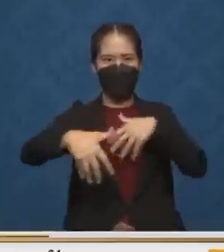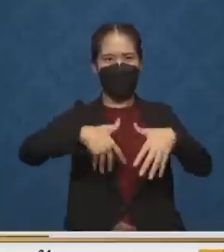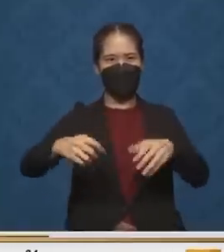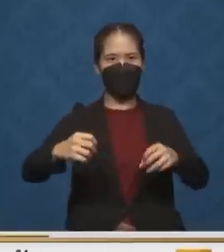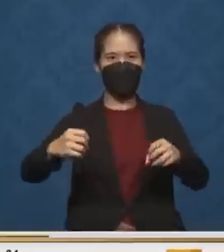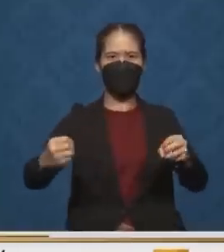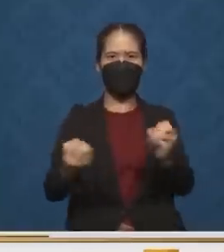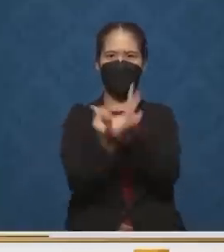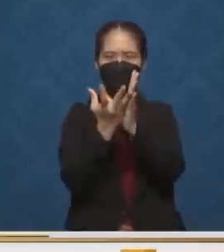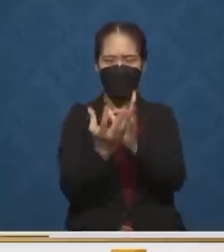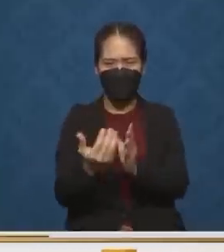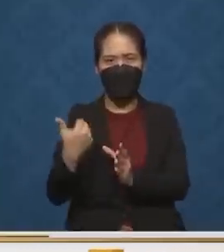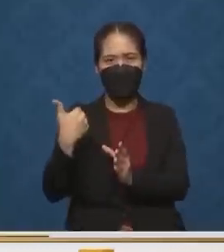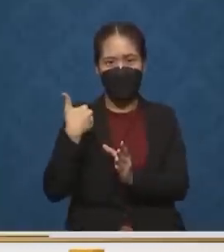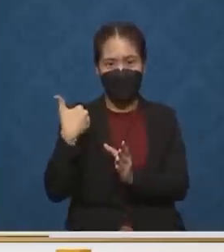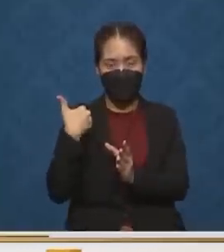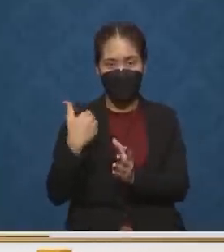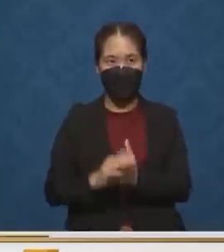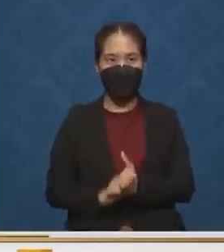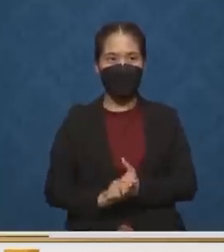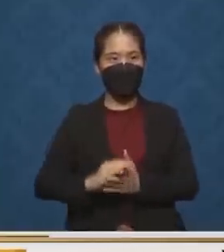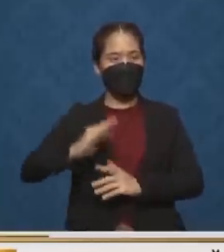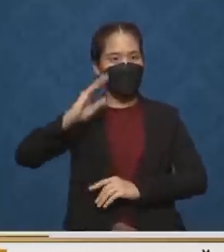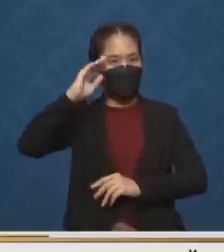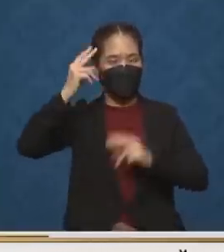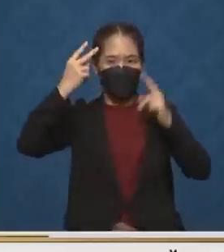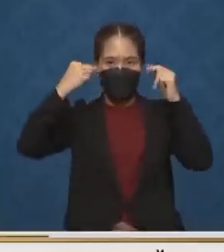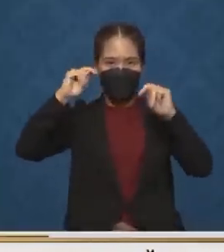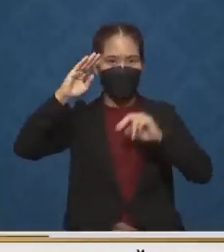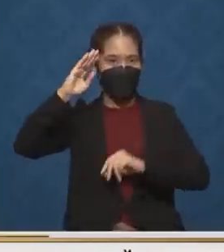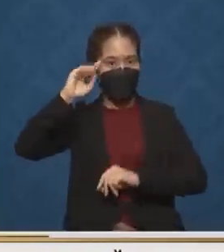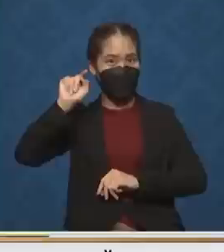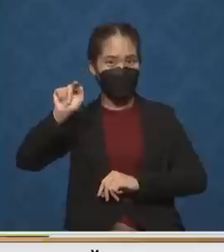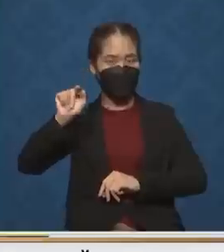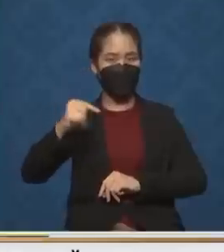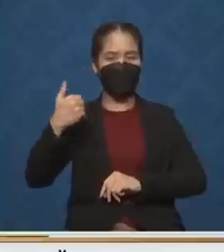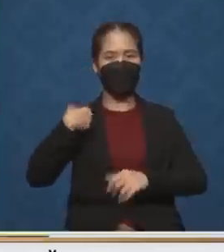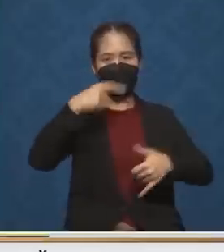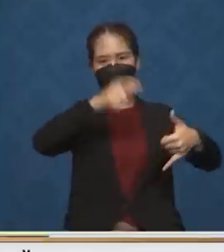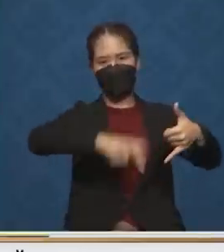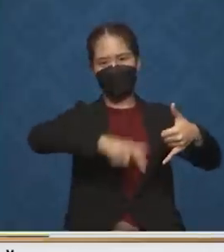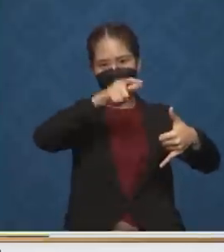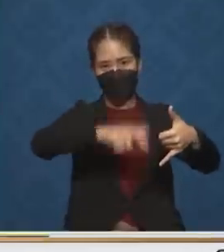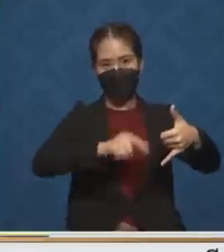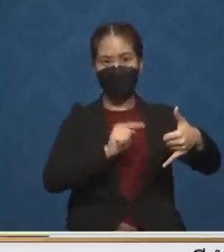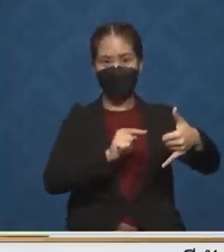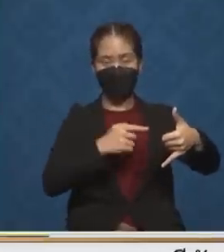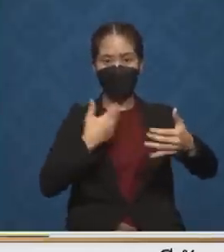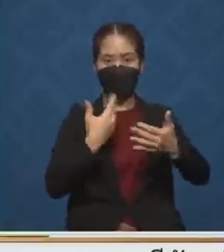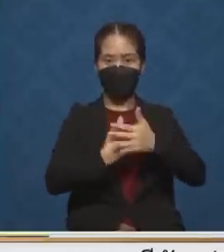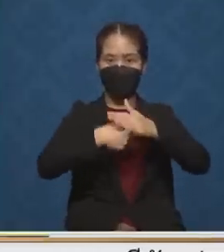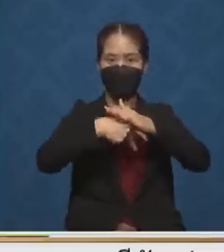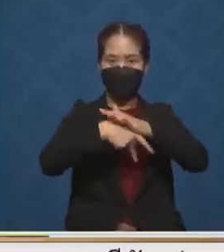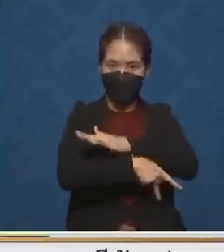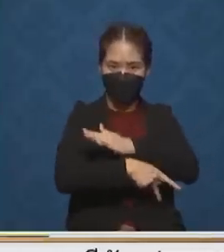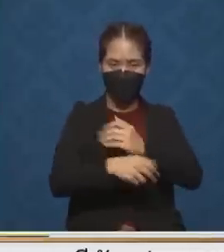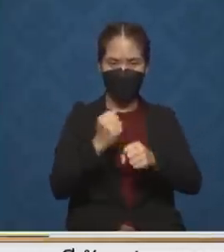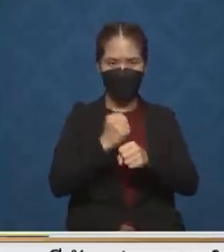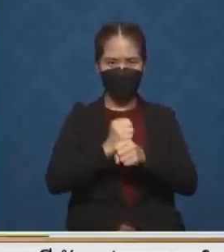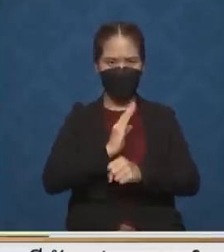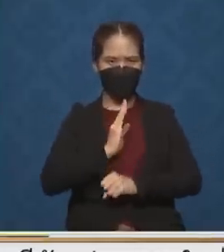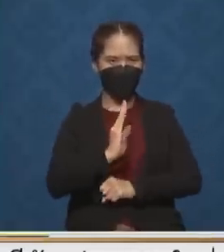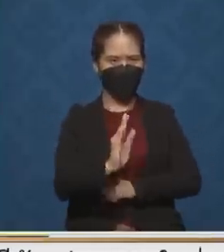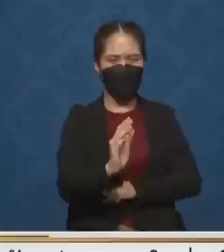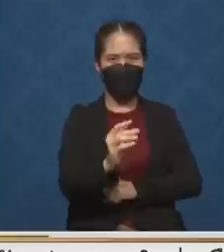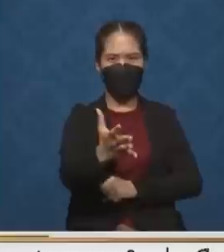วามเสื่อมสามเกิดขึ้ในสังคมผลเอกประยุตจารโชายังคงมีพฤติการช่อชนทุจลิต่อหน้าที่จงใจใช